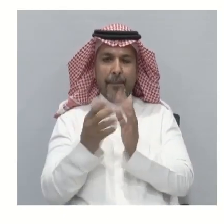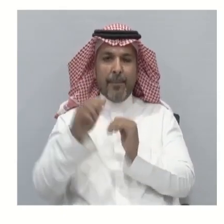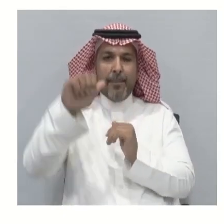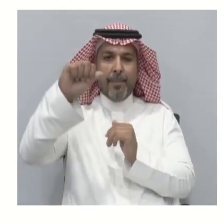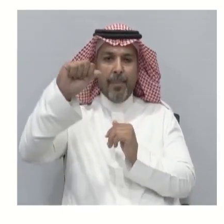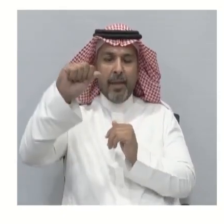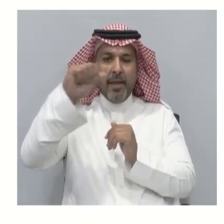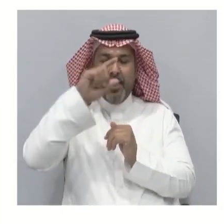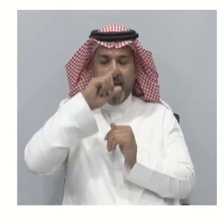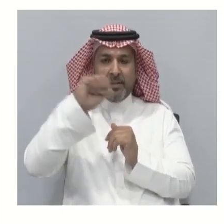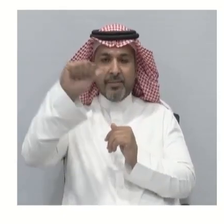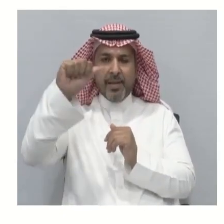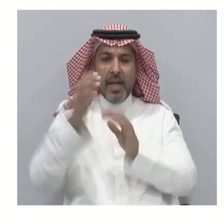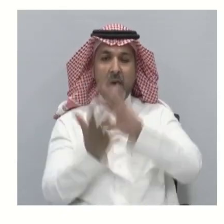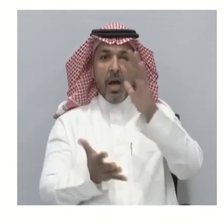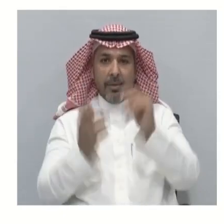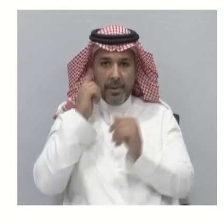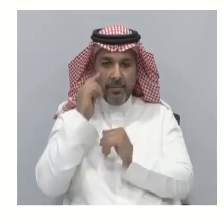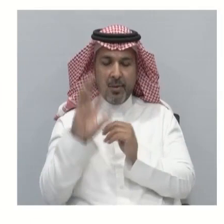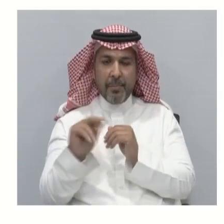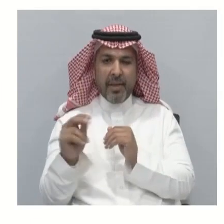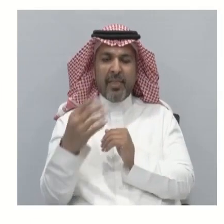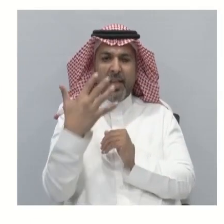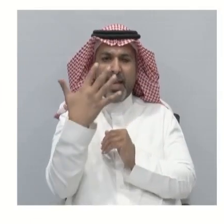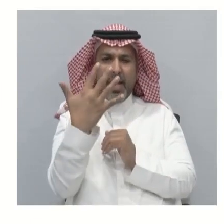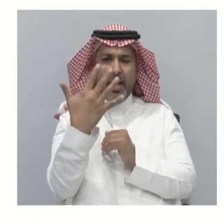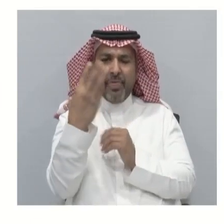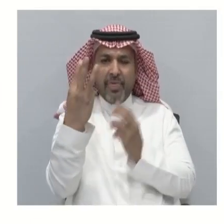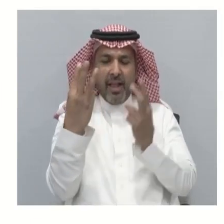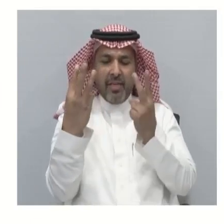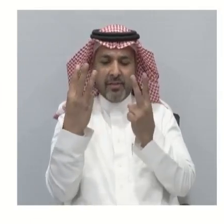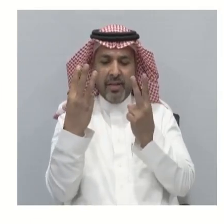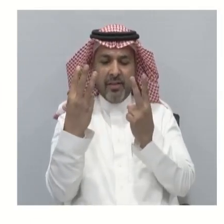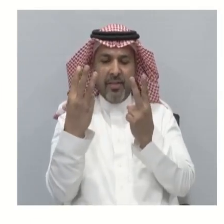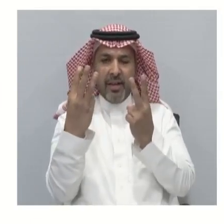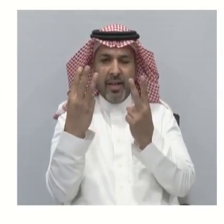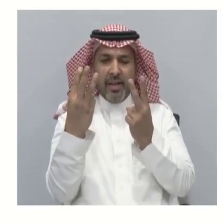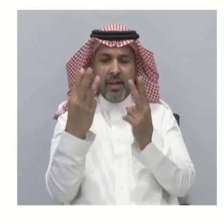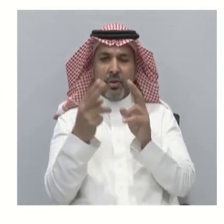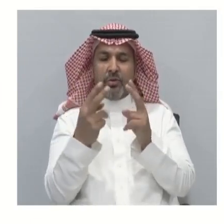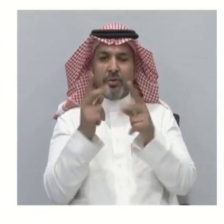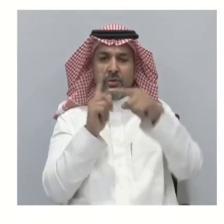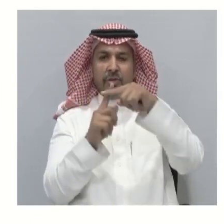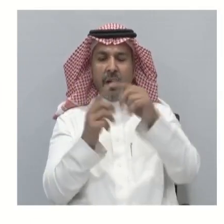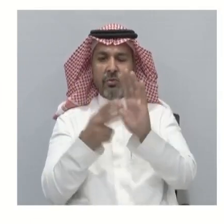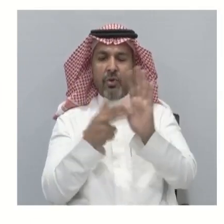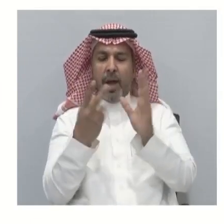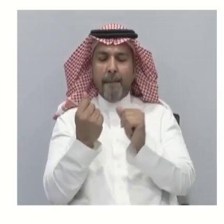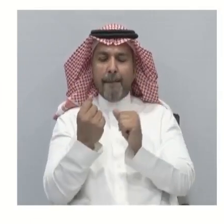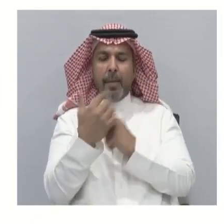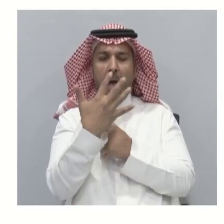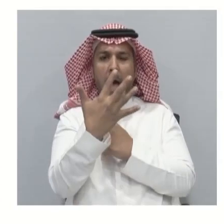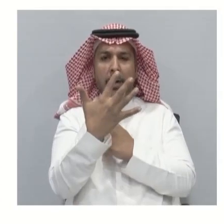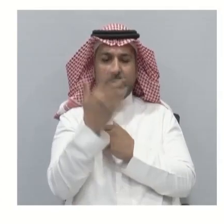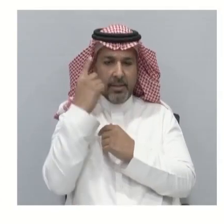2 3 معنى ذلك ان الخمسه هذه هي اكبر من العدد 2 والخمسه هذه ايضا اكبر من العدد 3 هذه